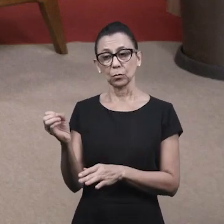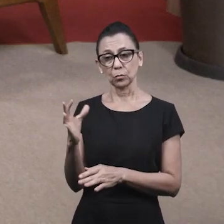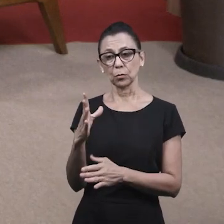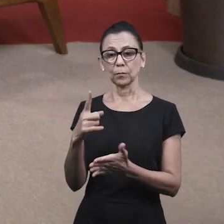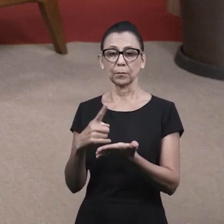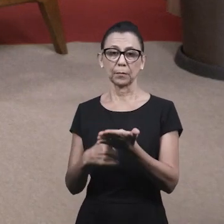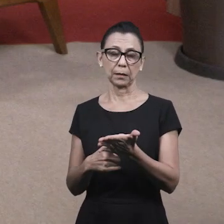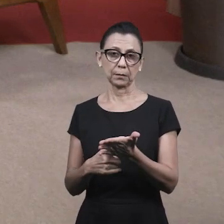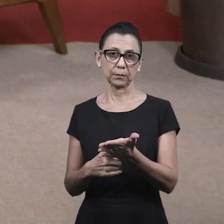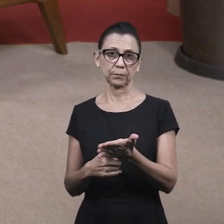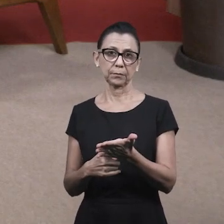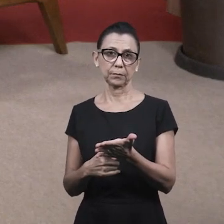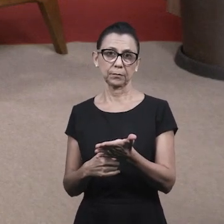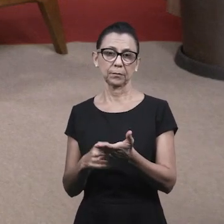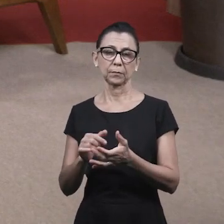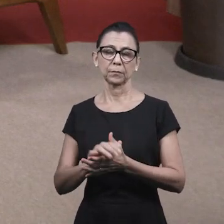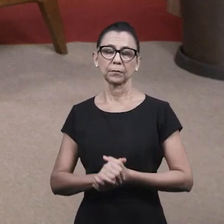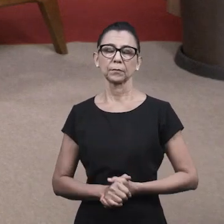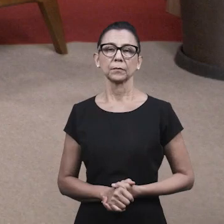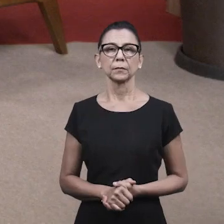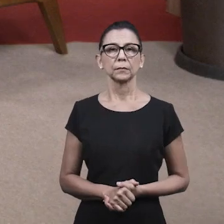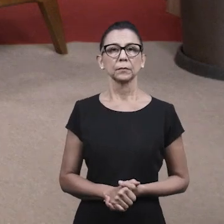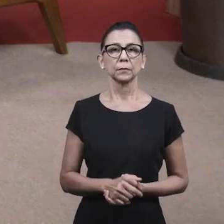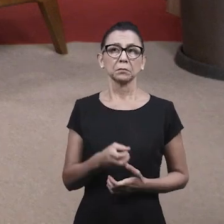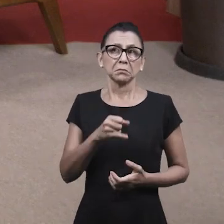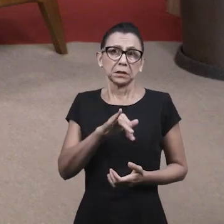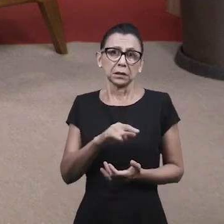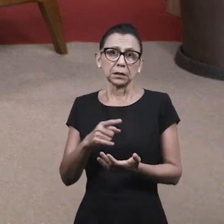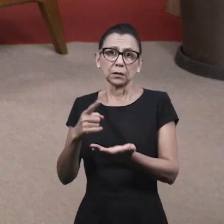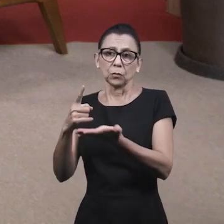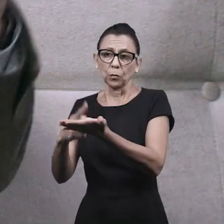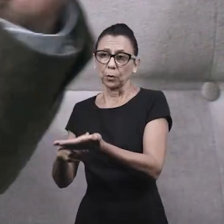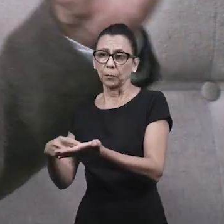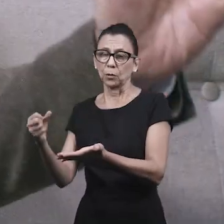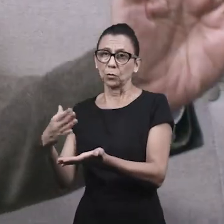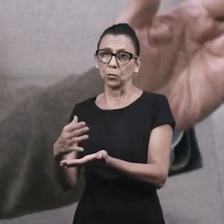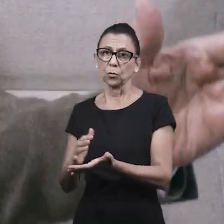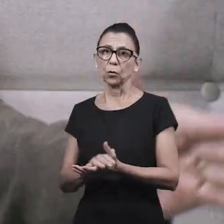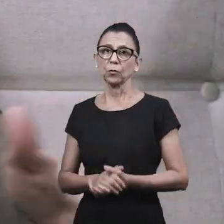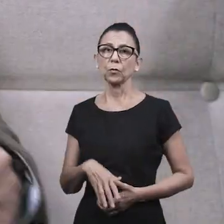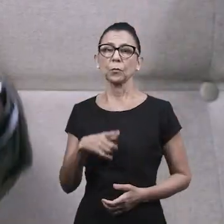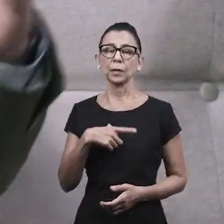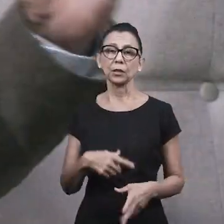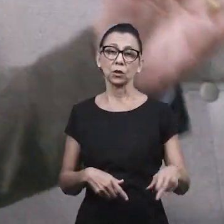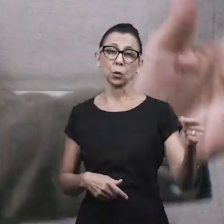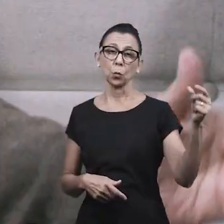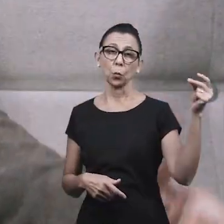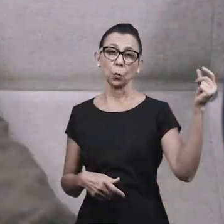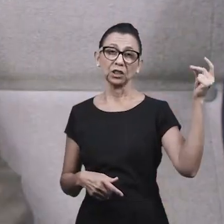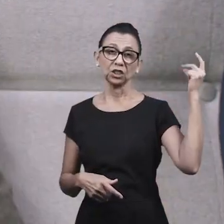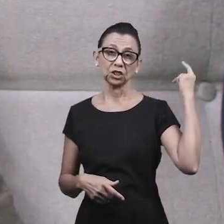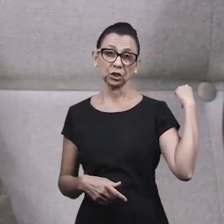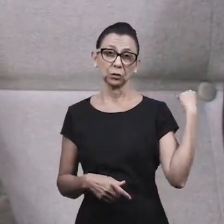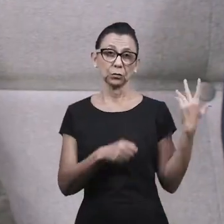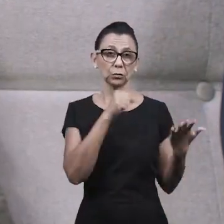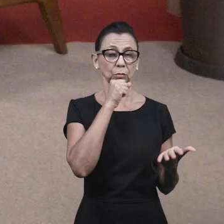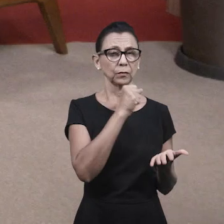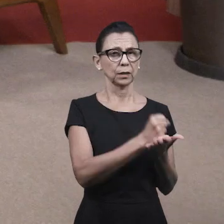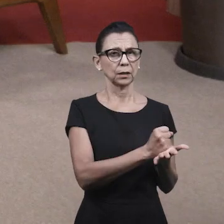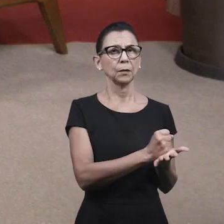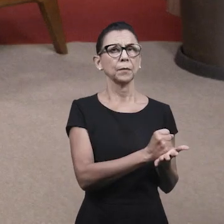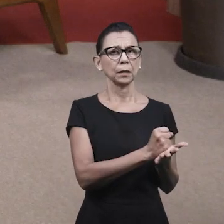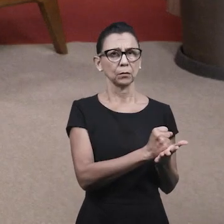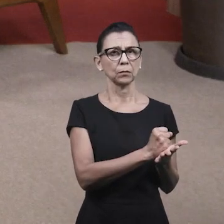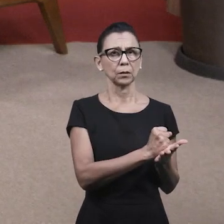nouveau pacte ou de la nouvelle alliance, si on dit que c'est nouveau, c'est parce qu'il y avait une vieille. Il y avait un vieux pacte, une